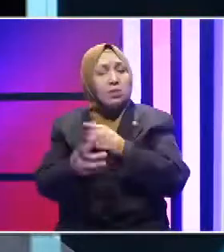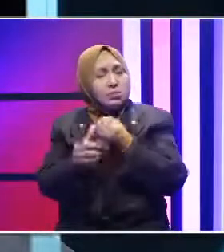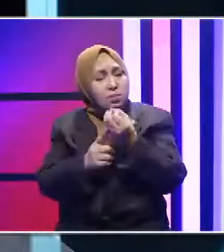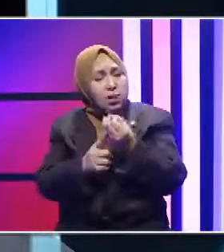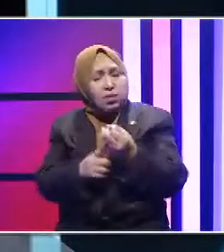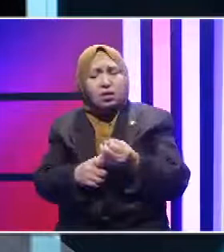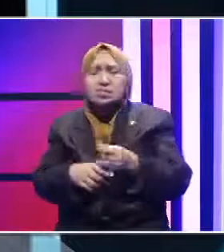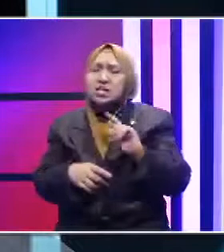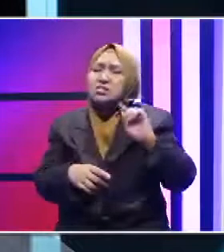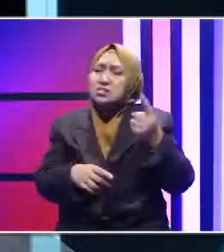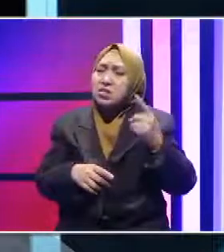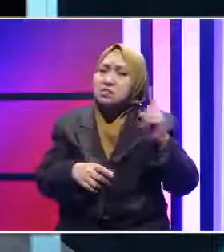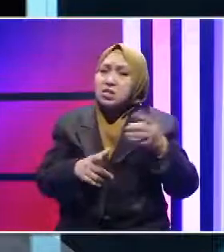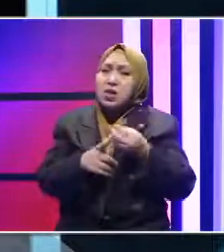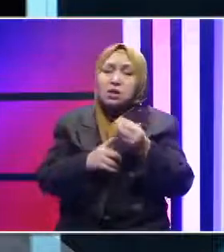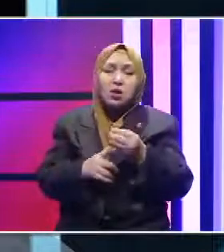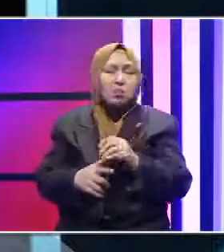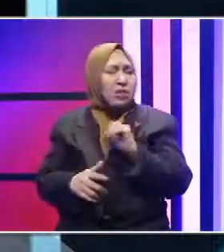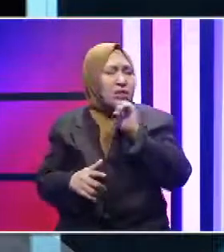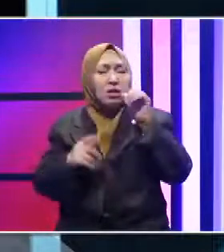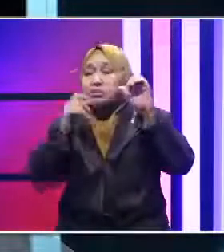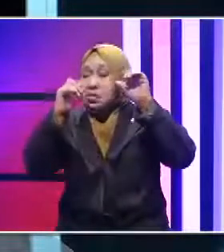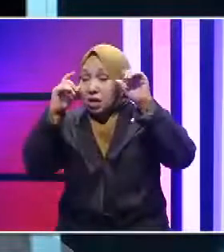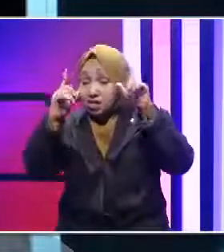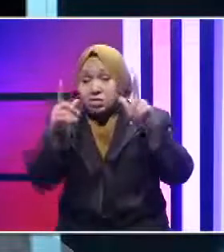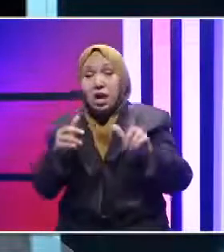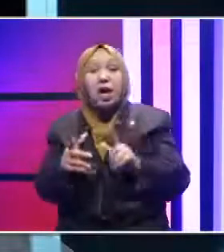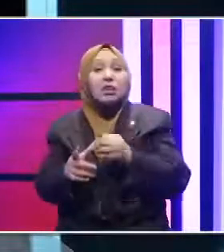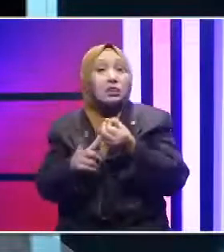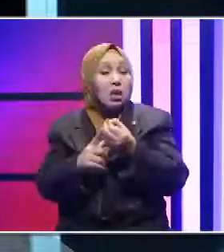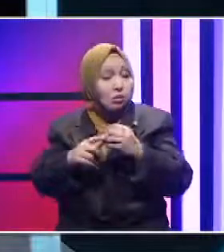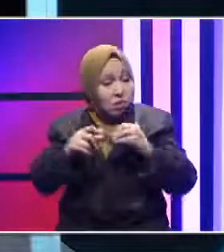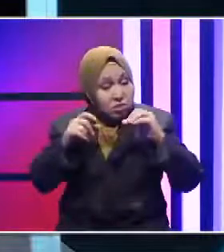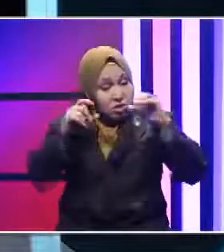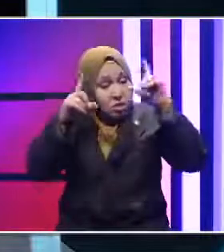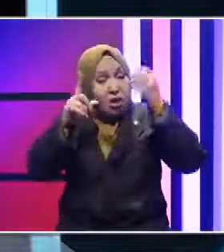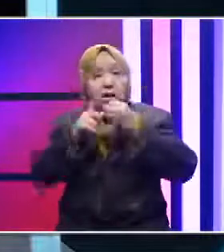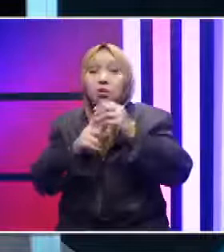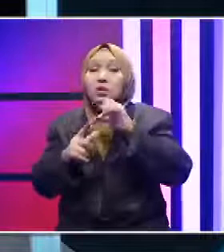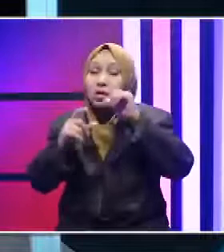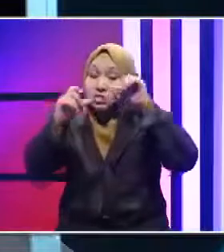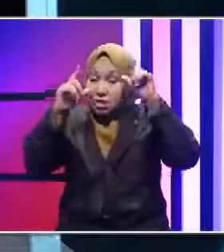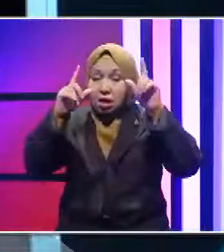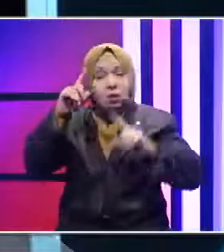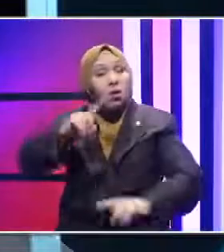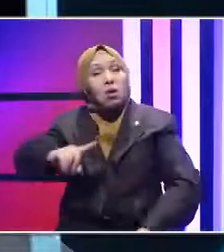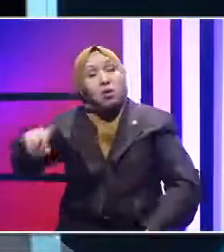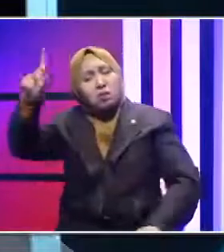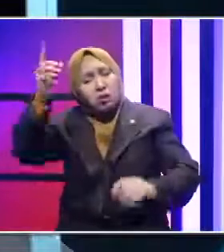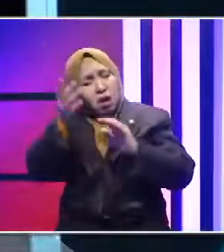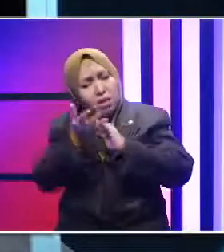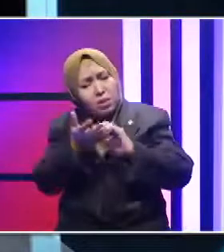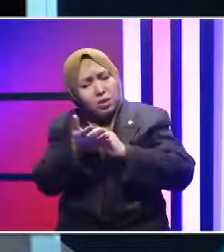secara sengaja mahupun tidak sengaja, mahupun secara tersedar ataupun tidak sedar ya Allah.